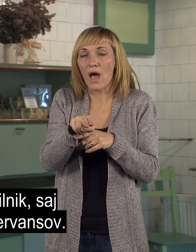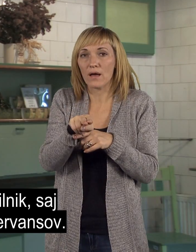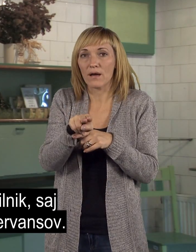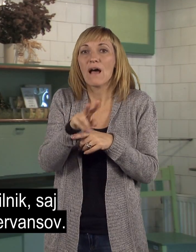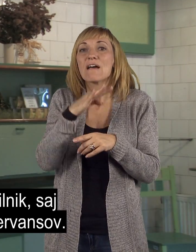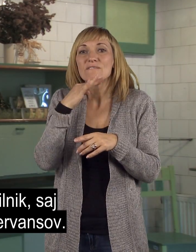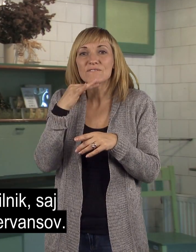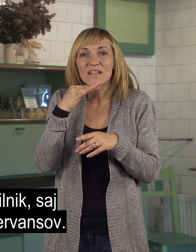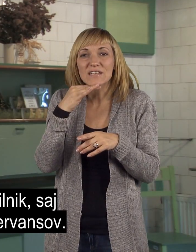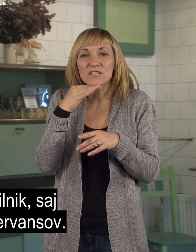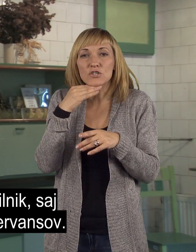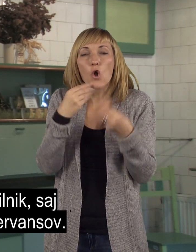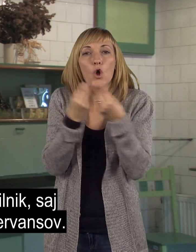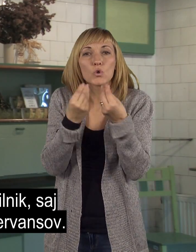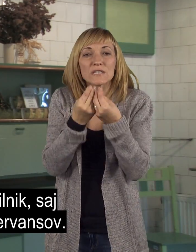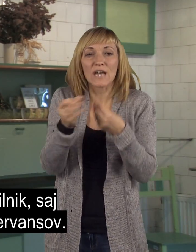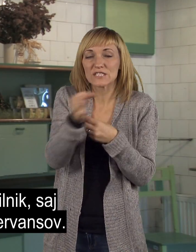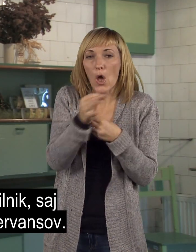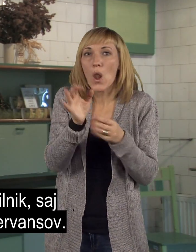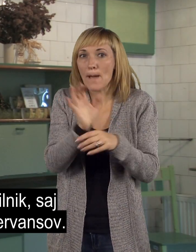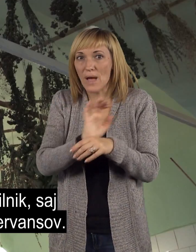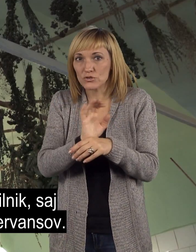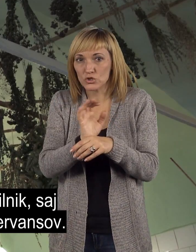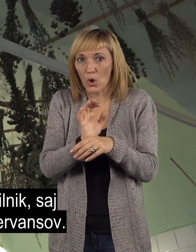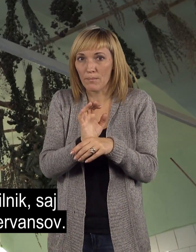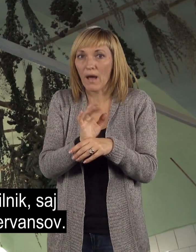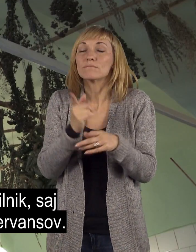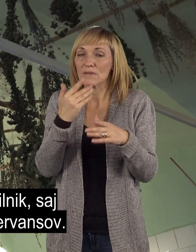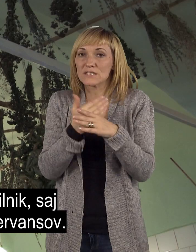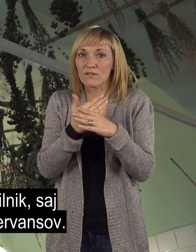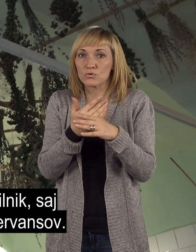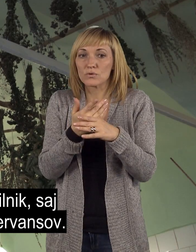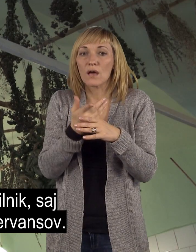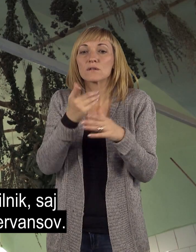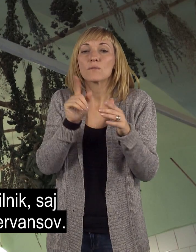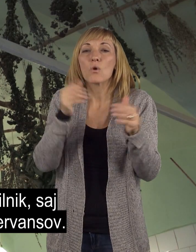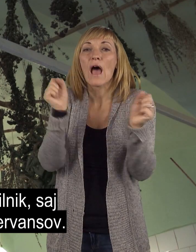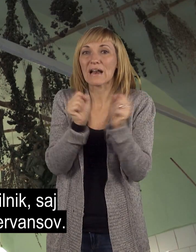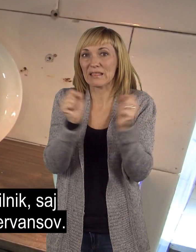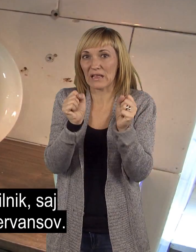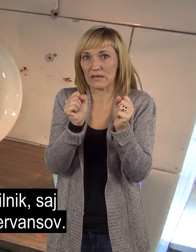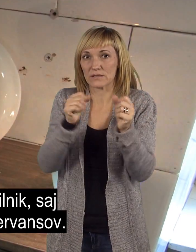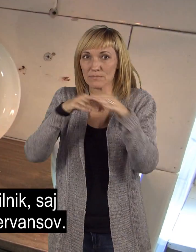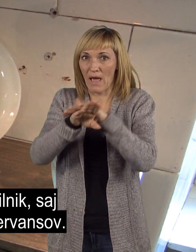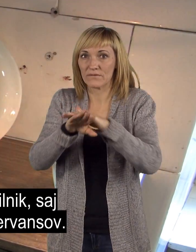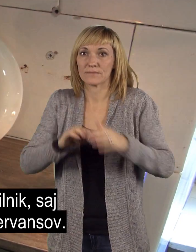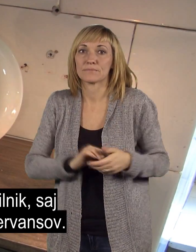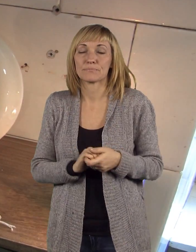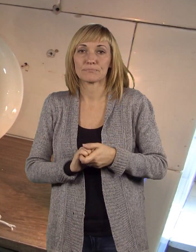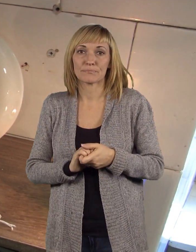ker vsebuje veliko koncentracija olja, maščobe, je priporočeno, da shranimo v